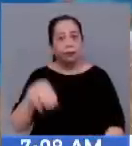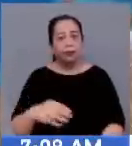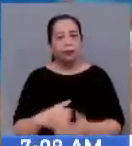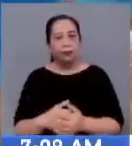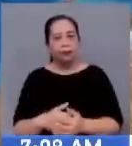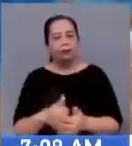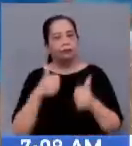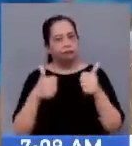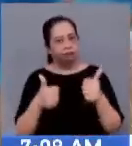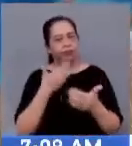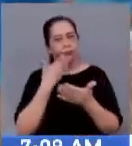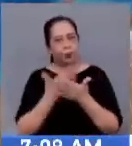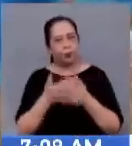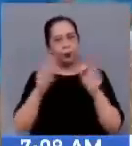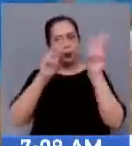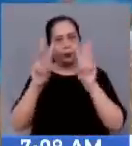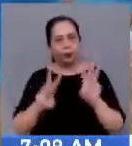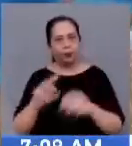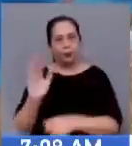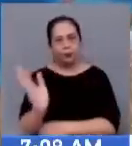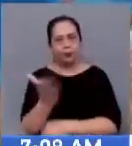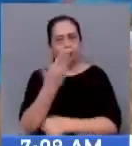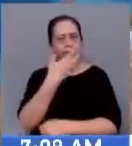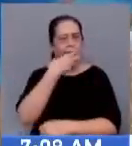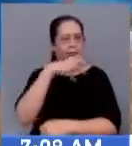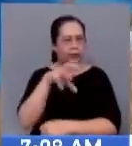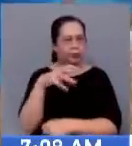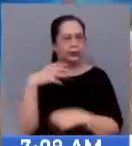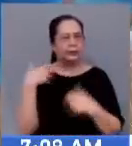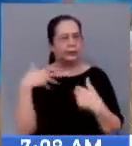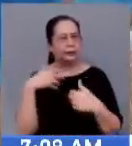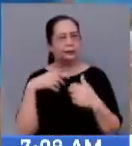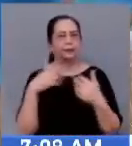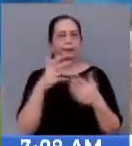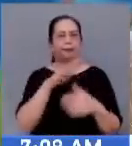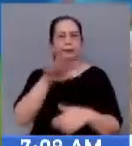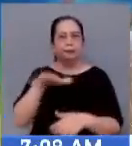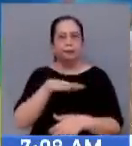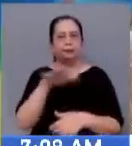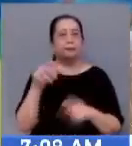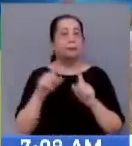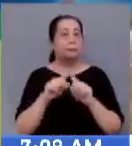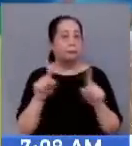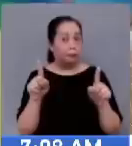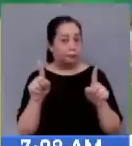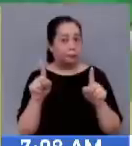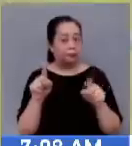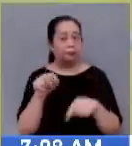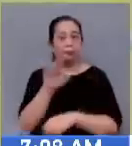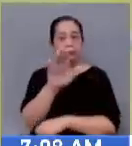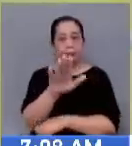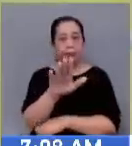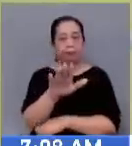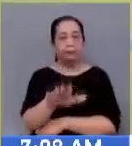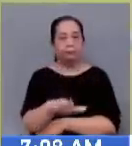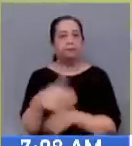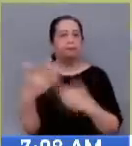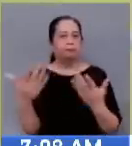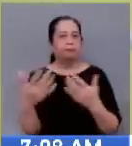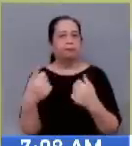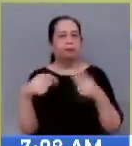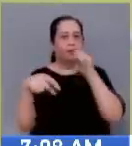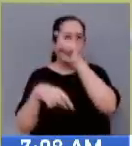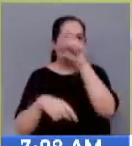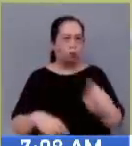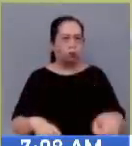maganda ang panahon ngayong umaga, mainit at maalinsangan yan, mga kapuso. Pero pagdating ng hapon, posible po yung mga thunderstorm, yung nakikita nyo yung